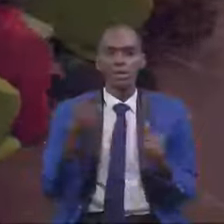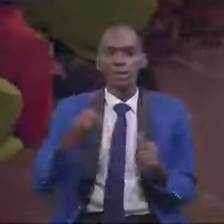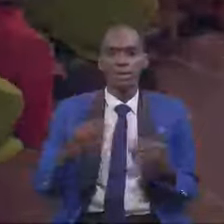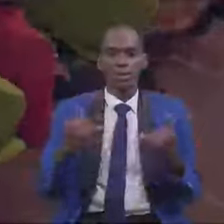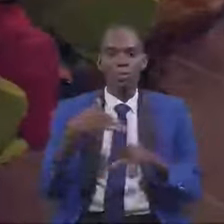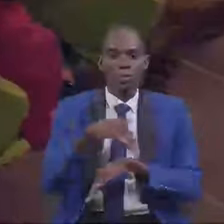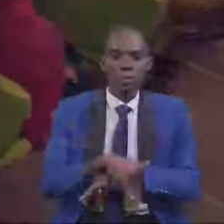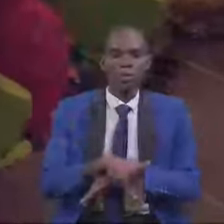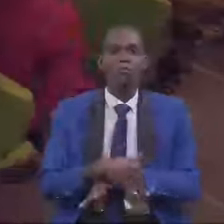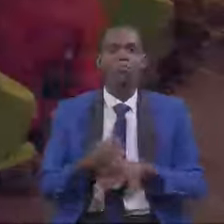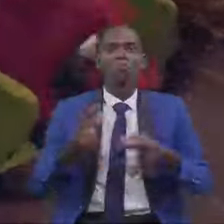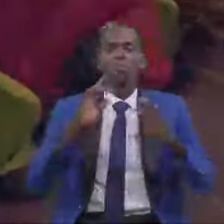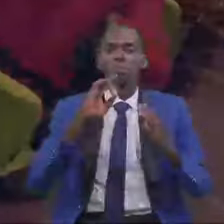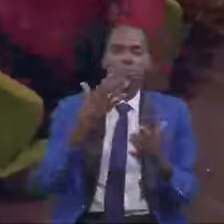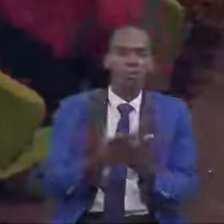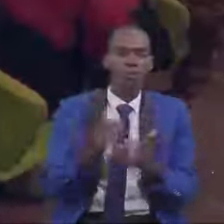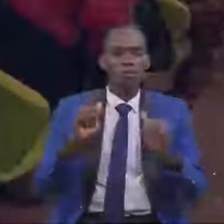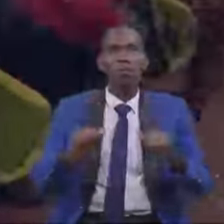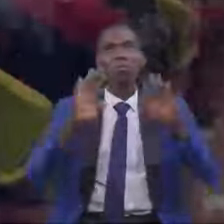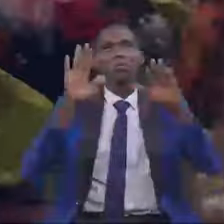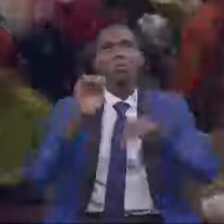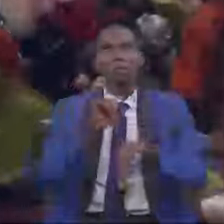miracles vérifiables,